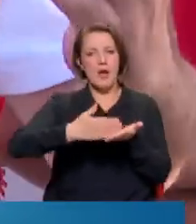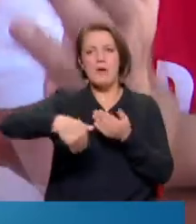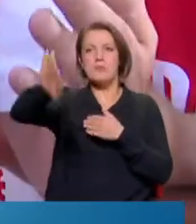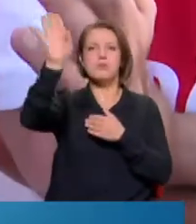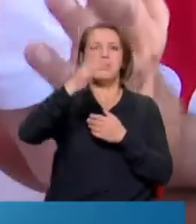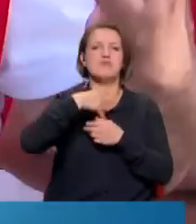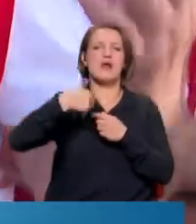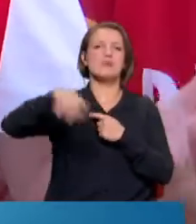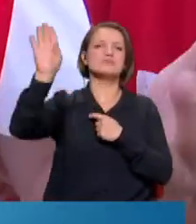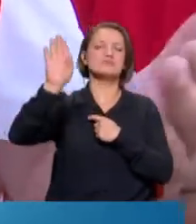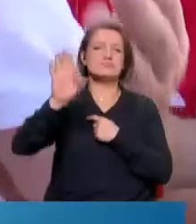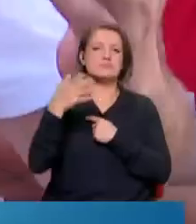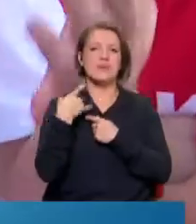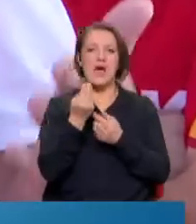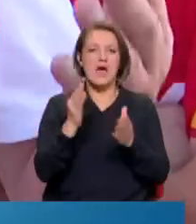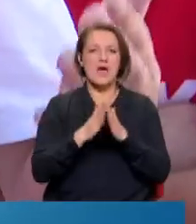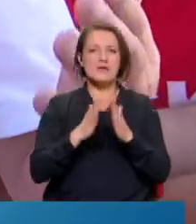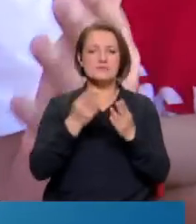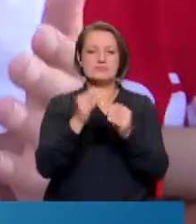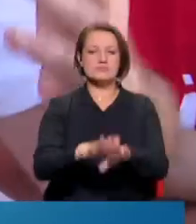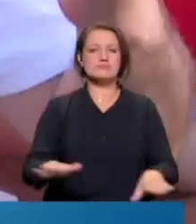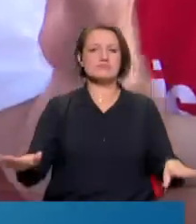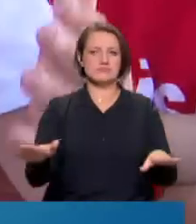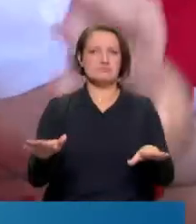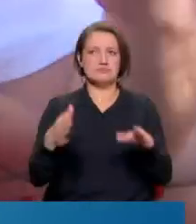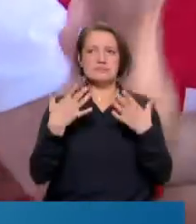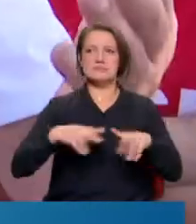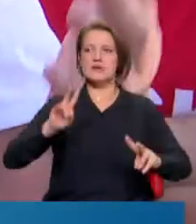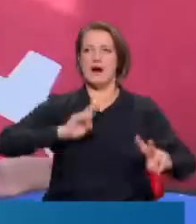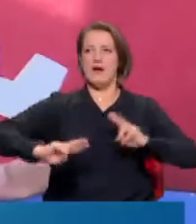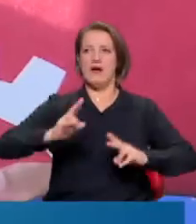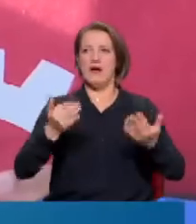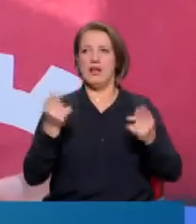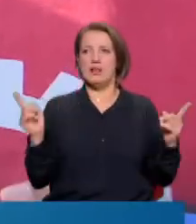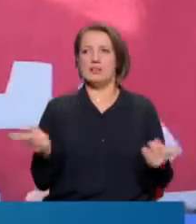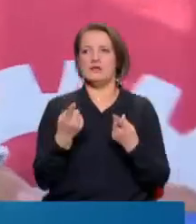yani evlerimizi geçiremiyoruz y çoluk çocuğumuza kıyafet